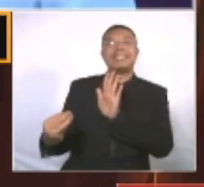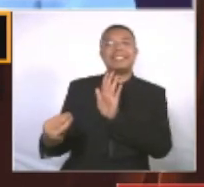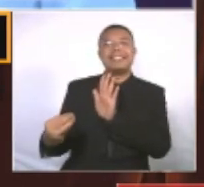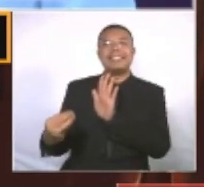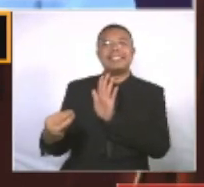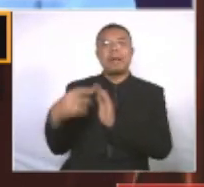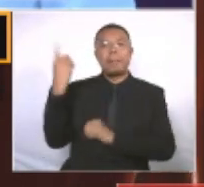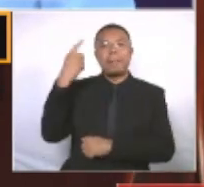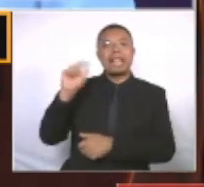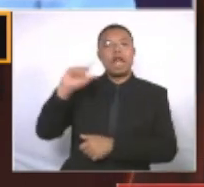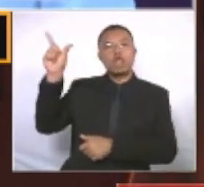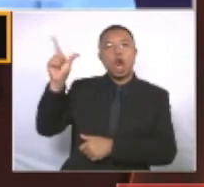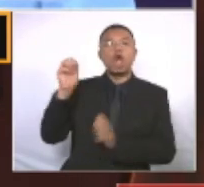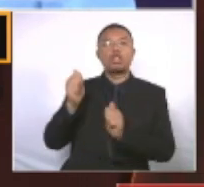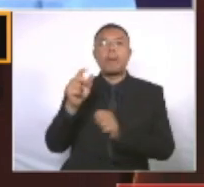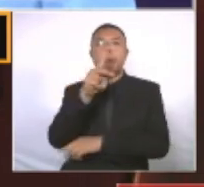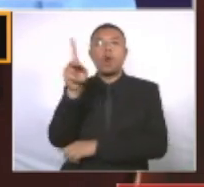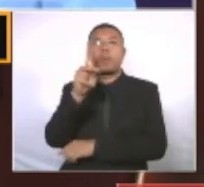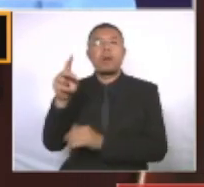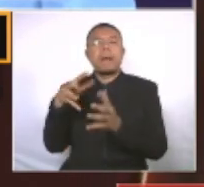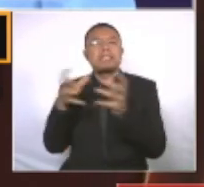agar proyek-proyek besar bisa